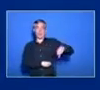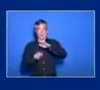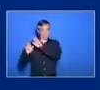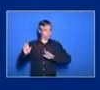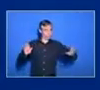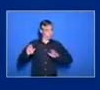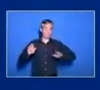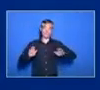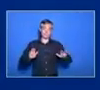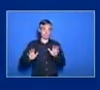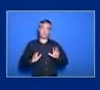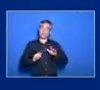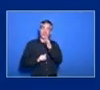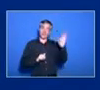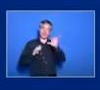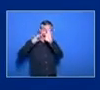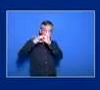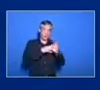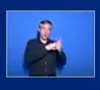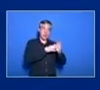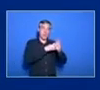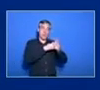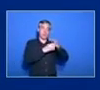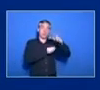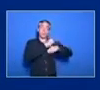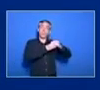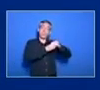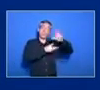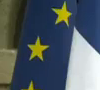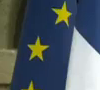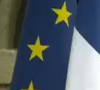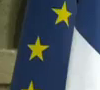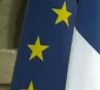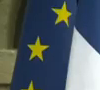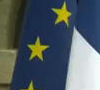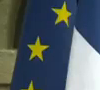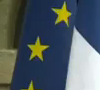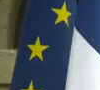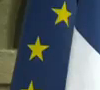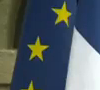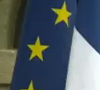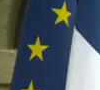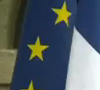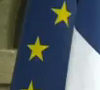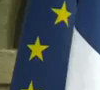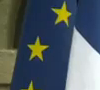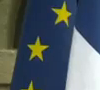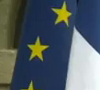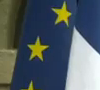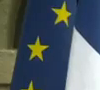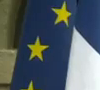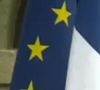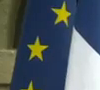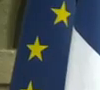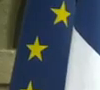qui engagent la France vers cet immense ensemble qu'est le monde hispanique et latin. La frontière des Alpes, vers l'Italie, notre